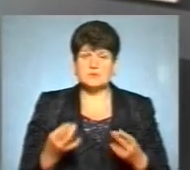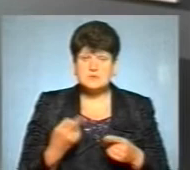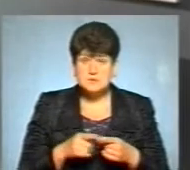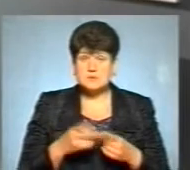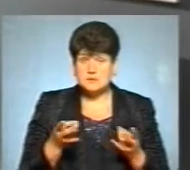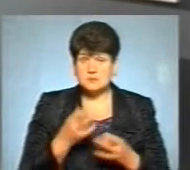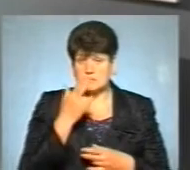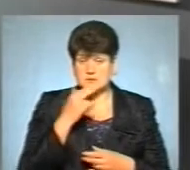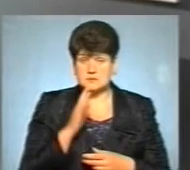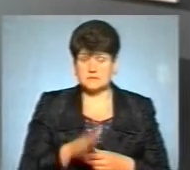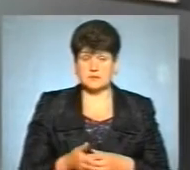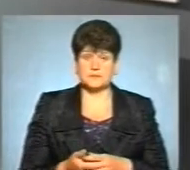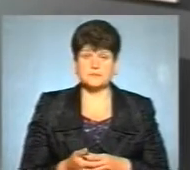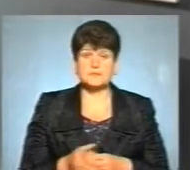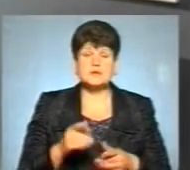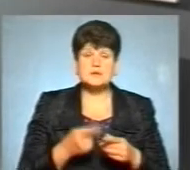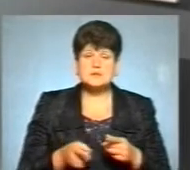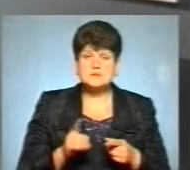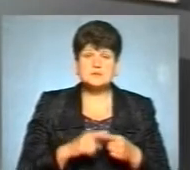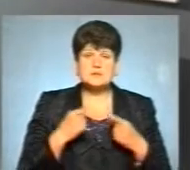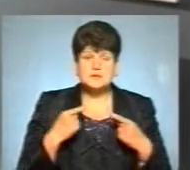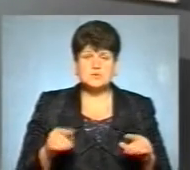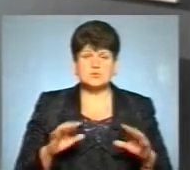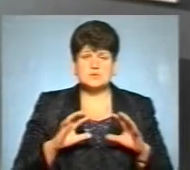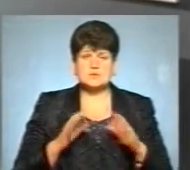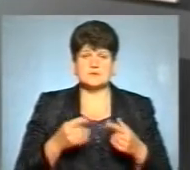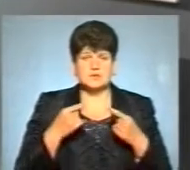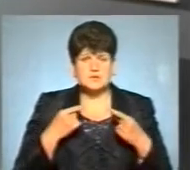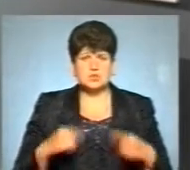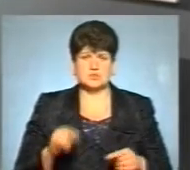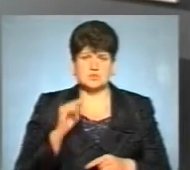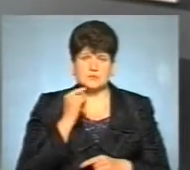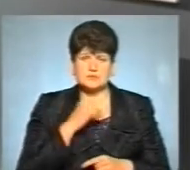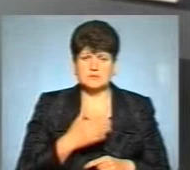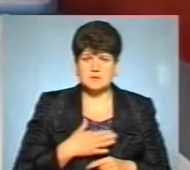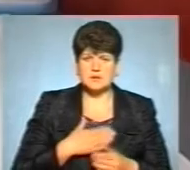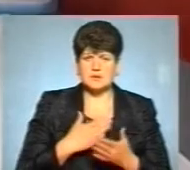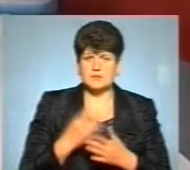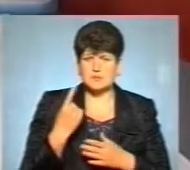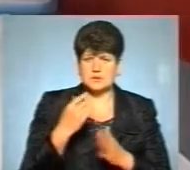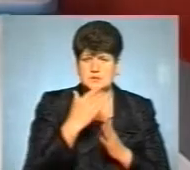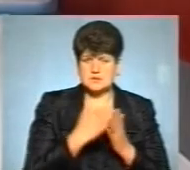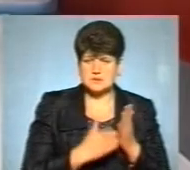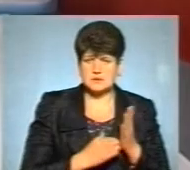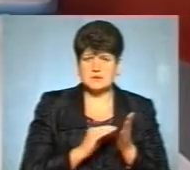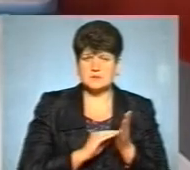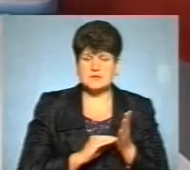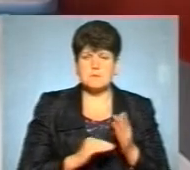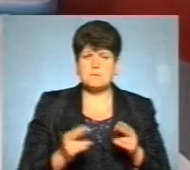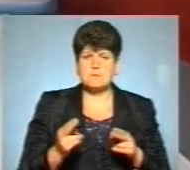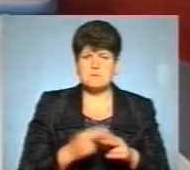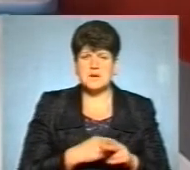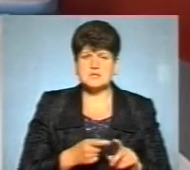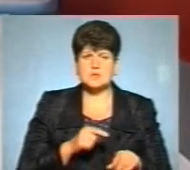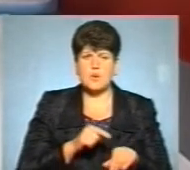звикнутись. І це зовсім інший світ. Це інша економіка. Я її в одній статті своїх назвав безконтактною економікою.